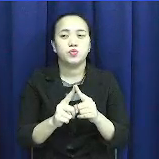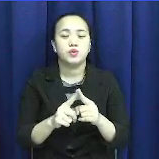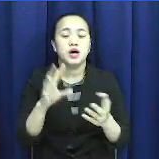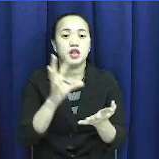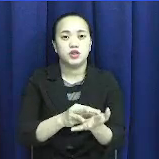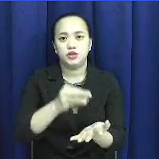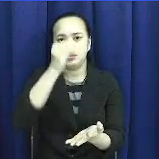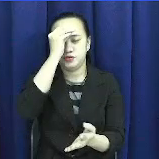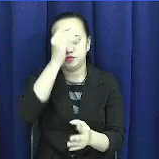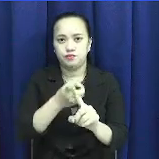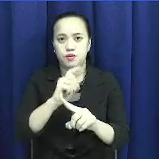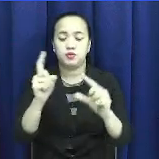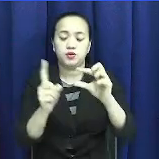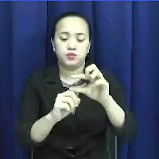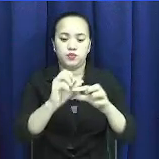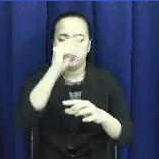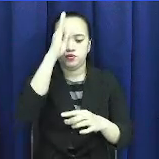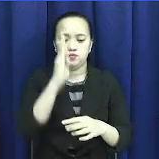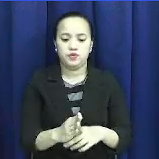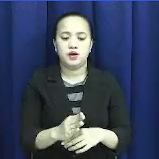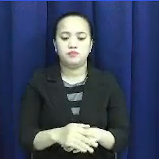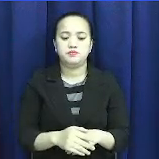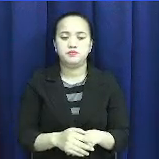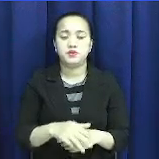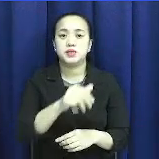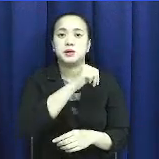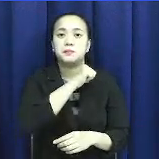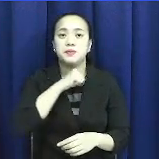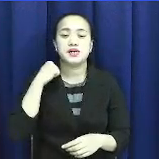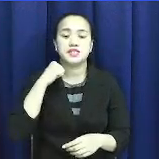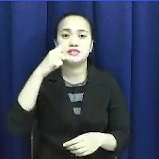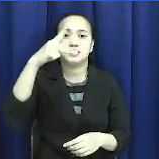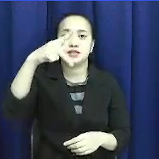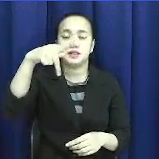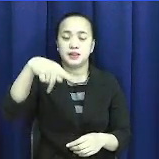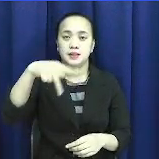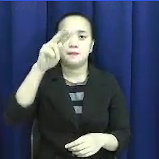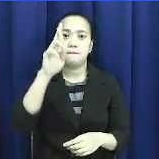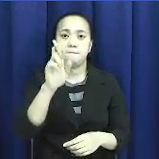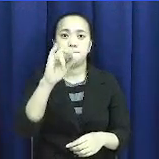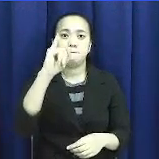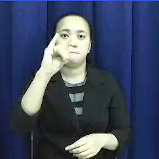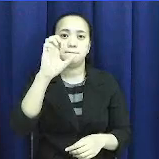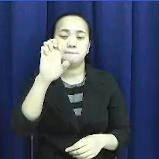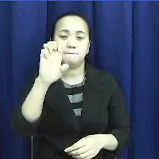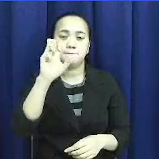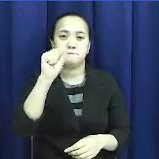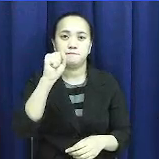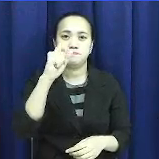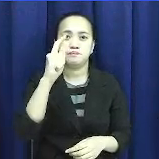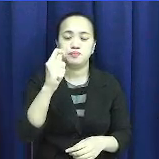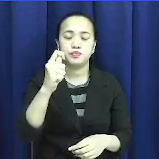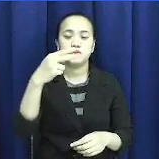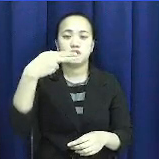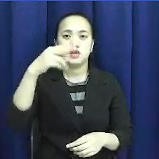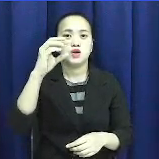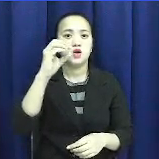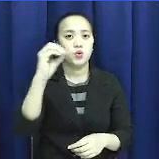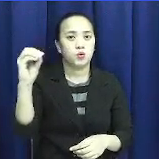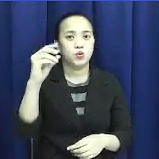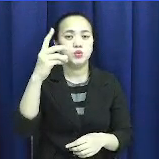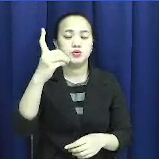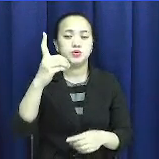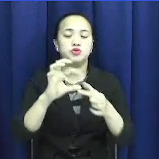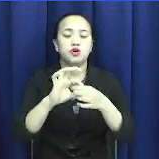napag-aralan po natin, nandun na po tayo sa priesthood of all believers, at naputol po yun dahil nga po binigyan natin ng pansin yun pong